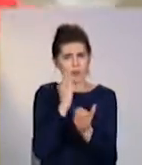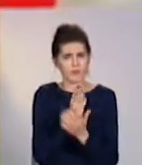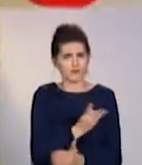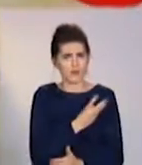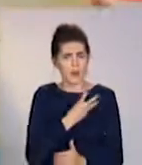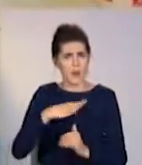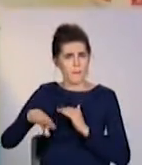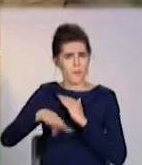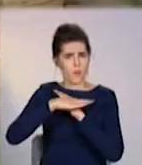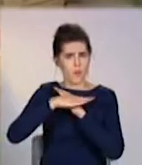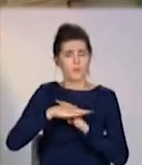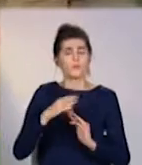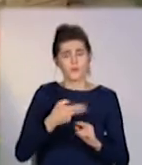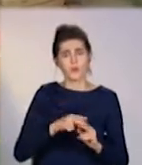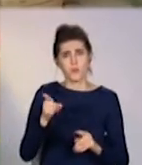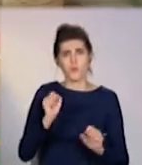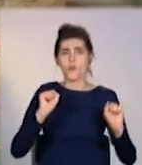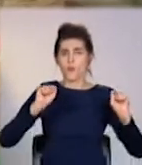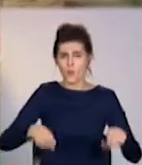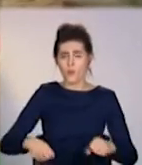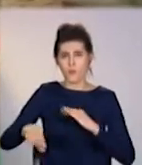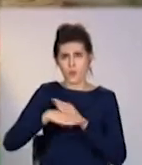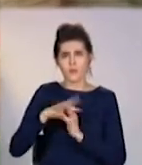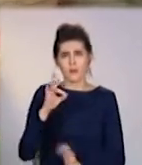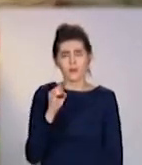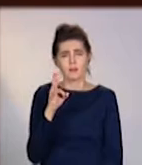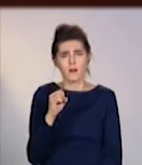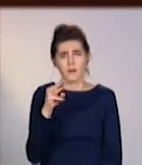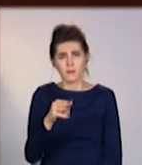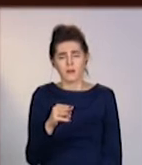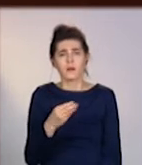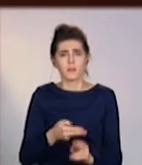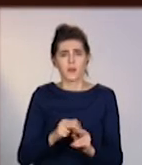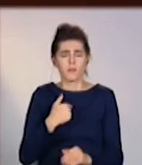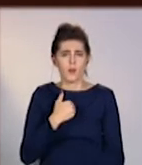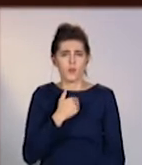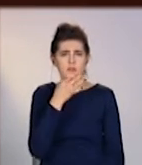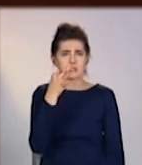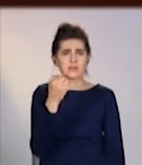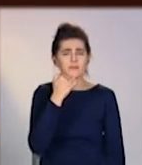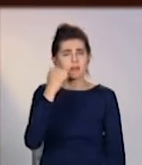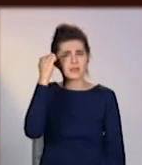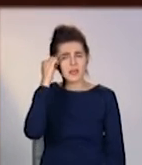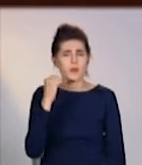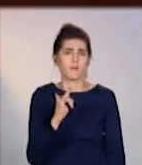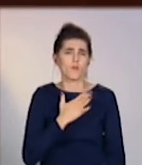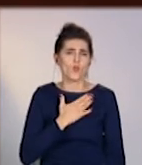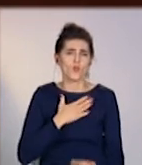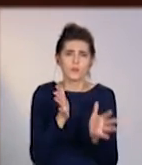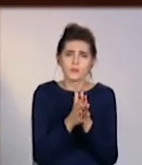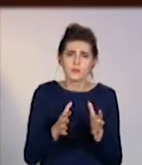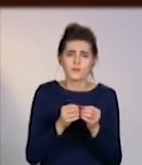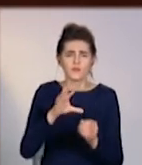допомогти людям. Але він це зміг, він великий молодець. І йому благодарна і моя сім'я, і